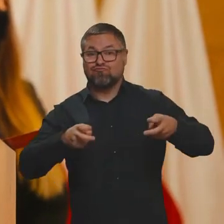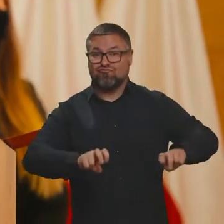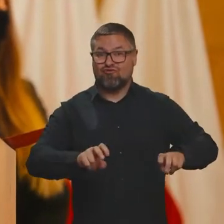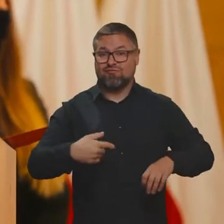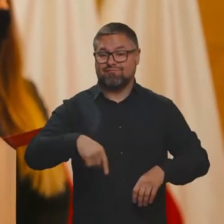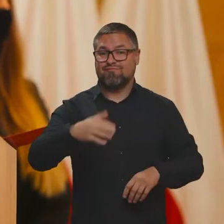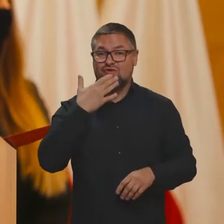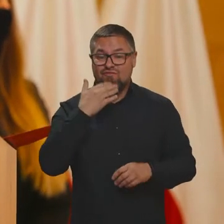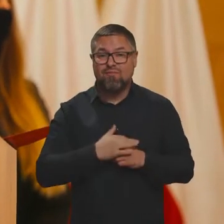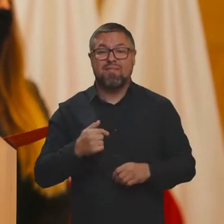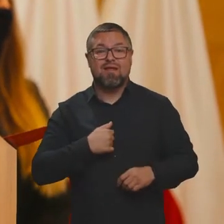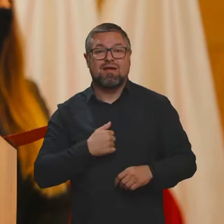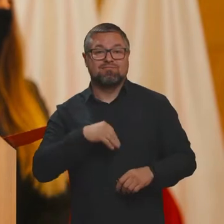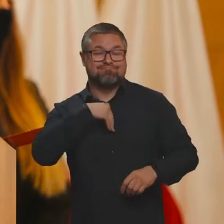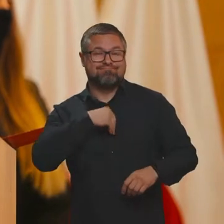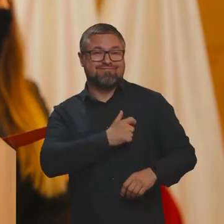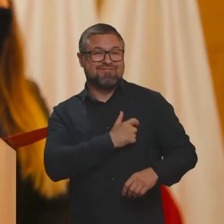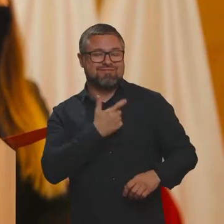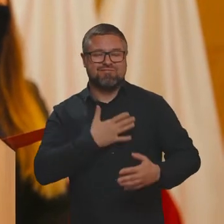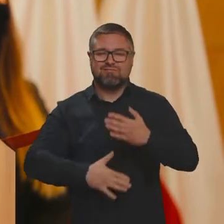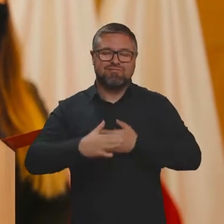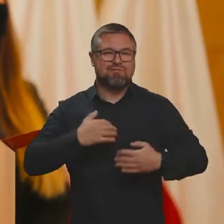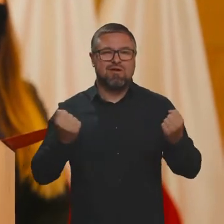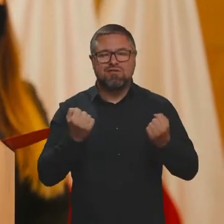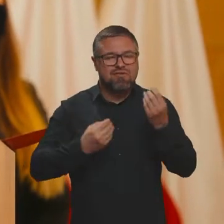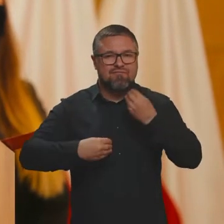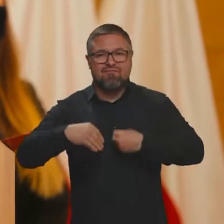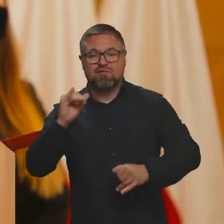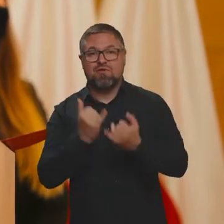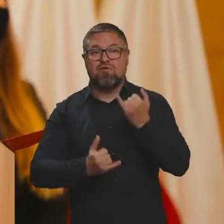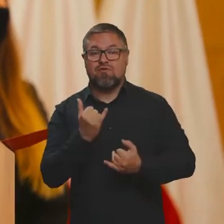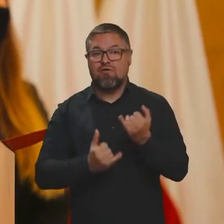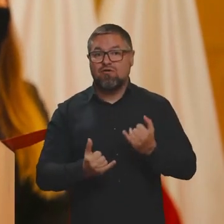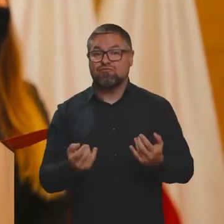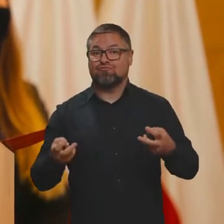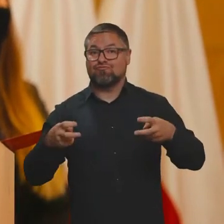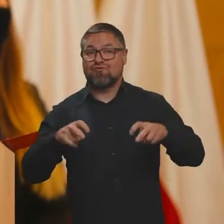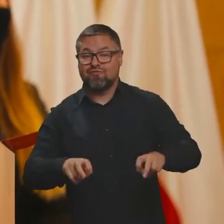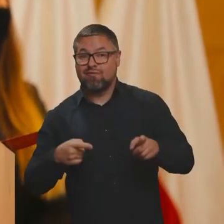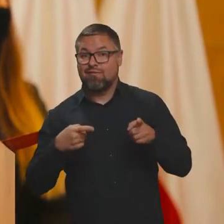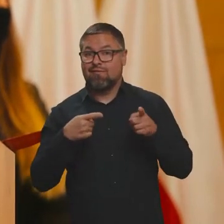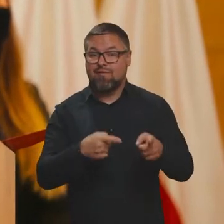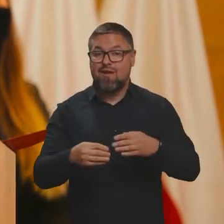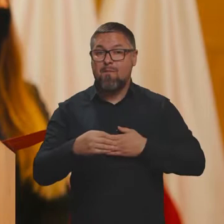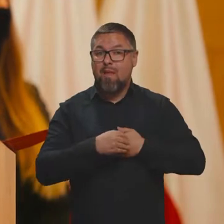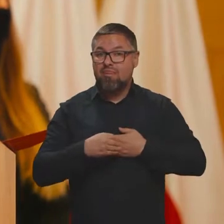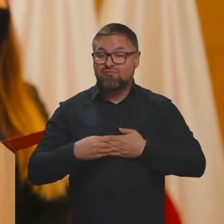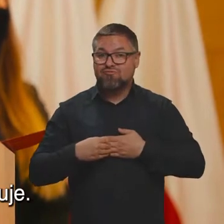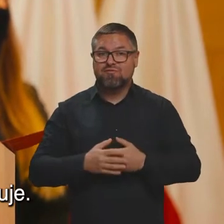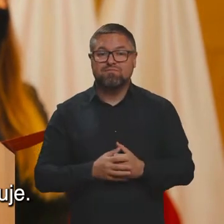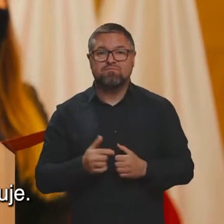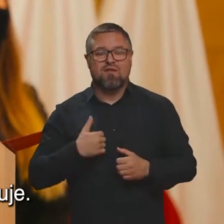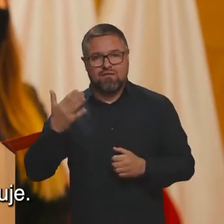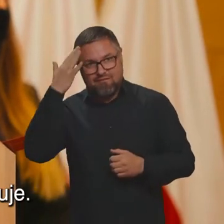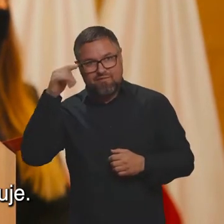utworzonych. Ja również z sercu będę się cieszył jeszcze bardziej, jak się pojawi również kierunek medyczny.